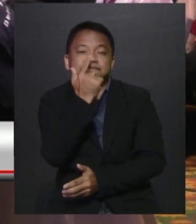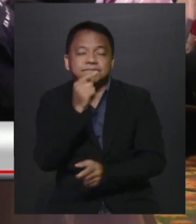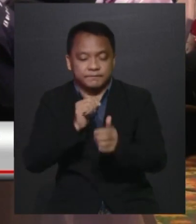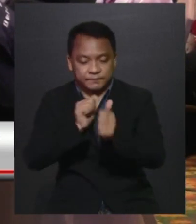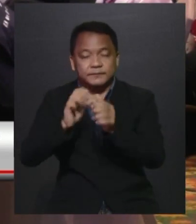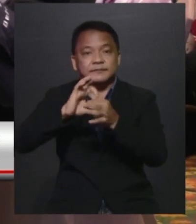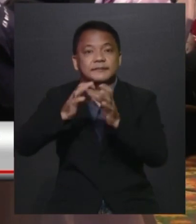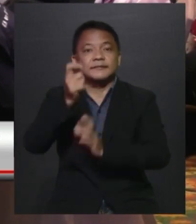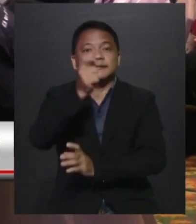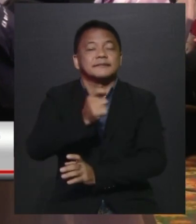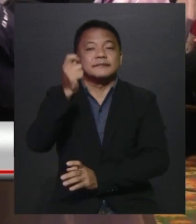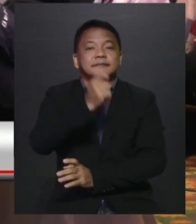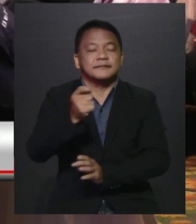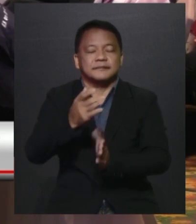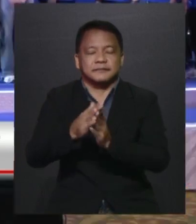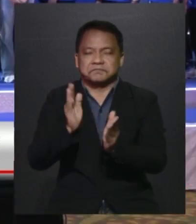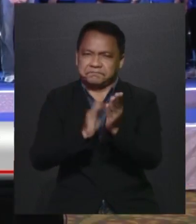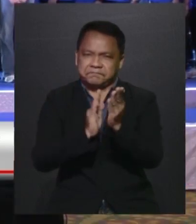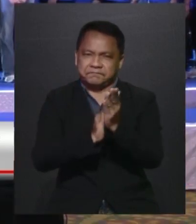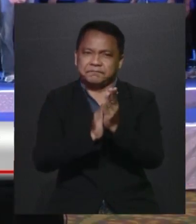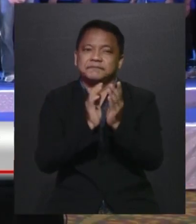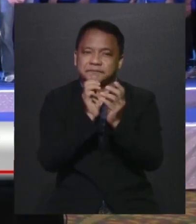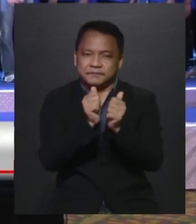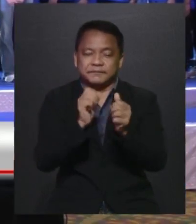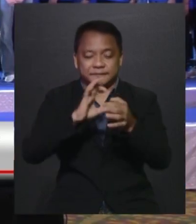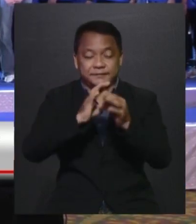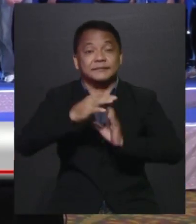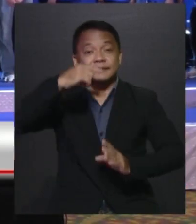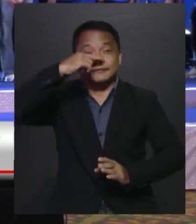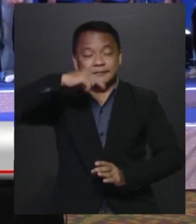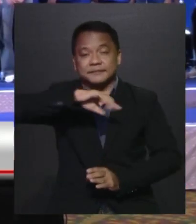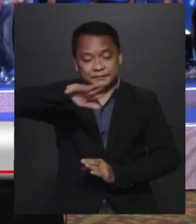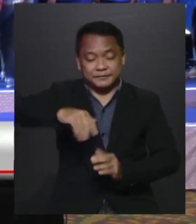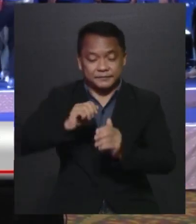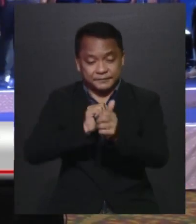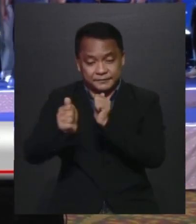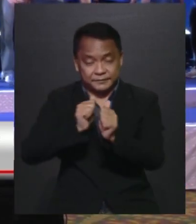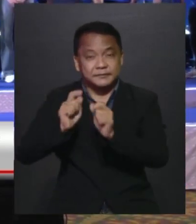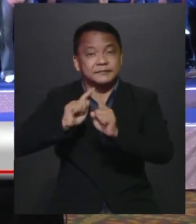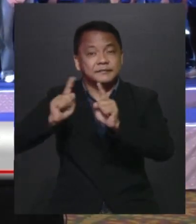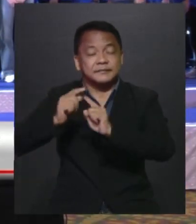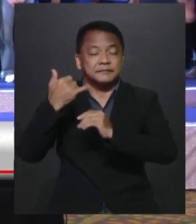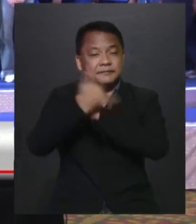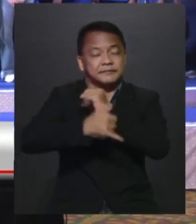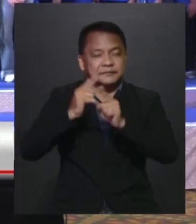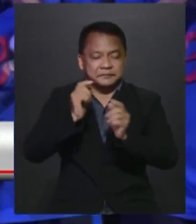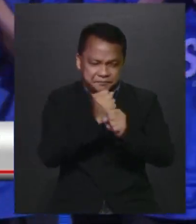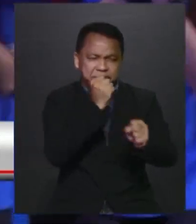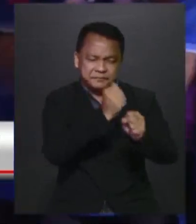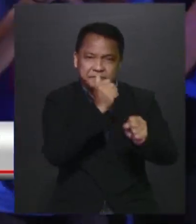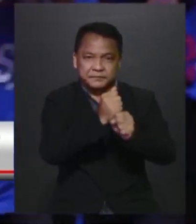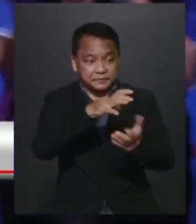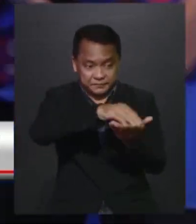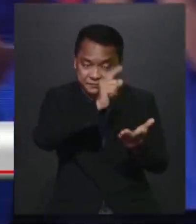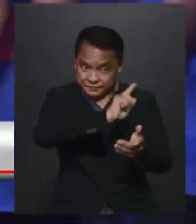การแข่งขันกีฬาเอเชียนเกมก็ถือว่ายอดเยี่ยมนะคะซึ่งนักกีฬาของไทยเนี่ยพอออกไปแข่งขันในรายการนานาชาติแล้วผลงานยอดเยี่ยมก็ไม่ใช่แค่ช